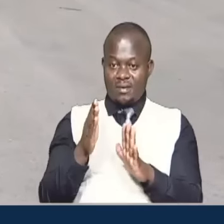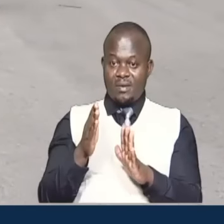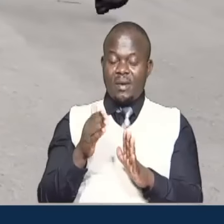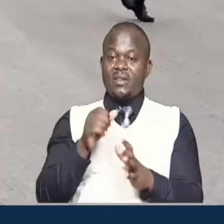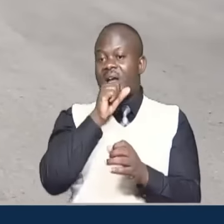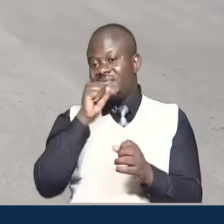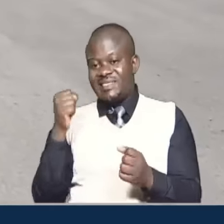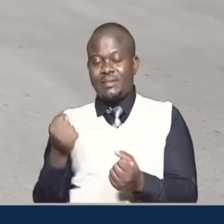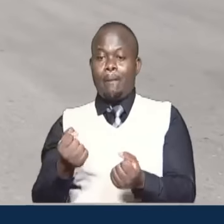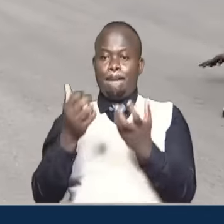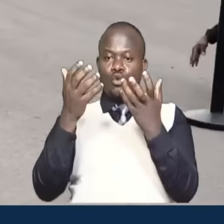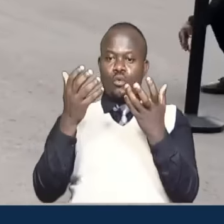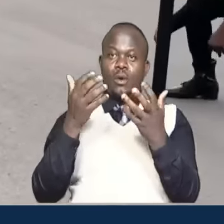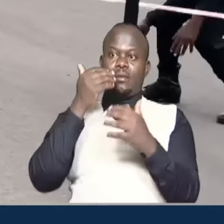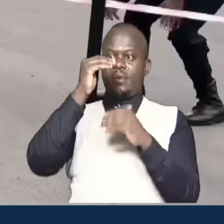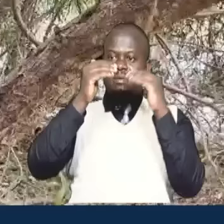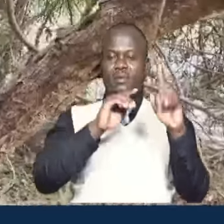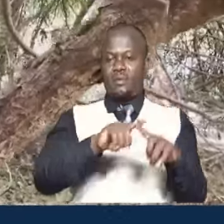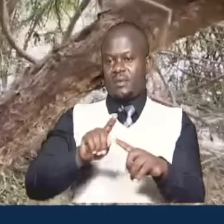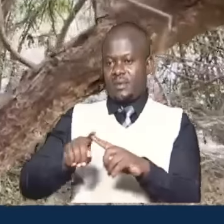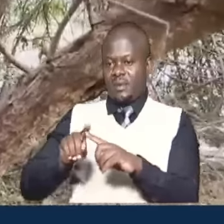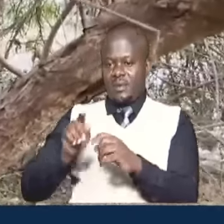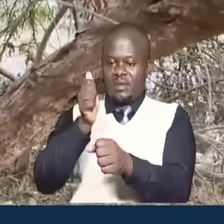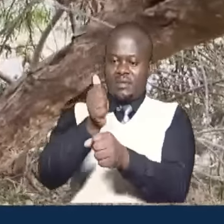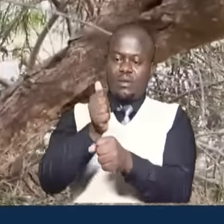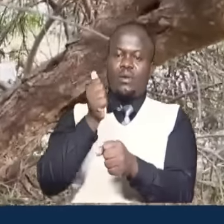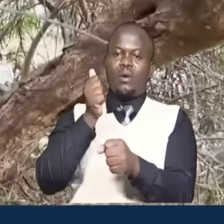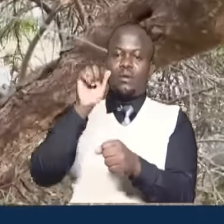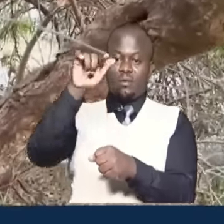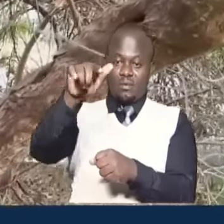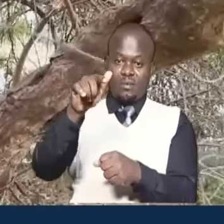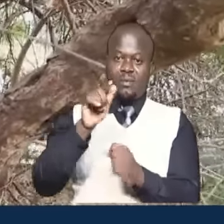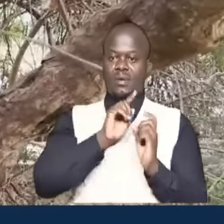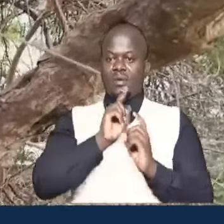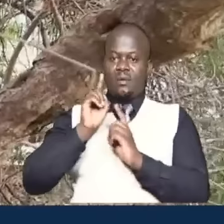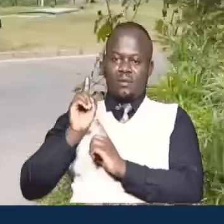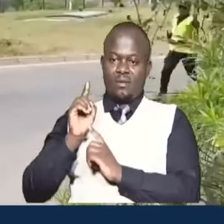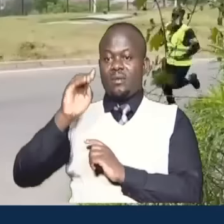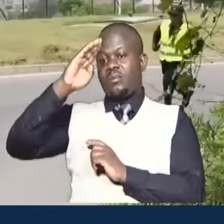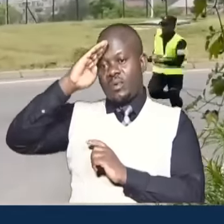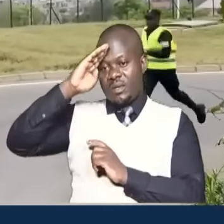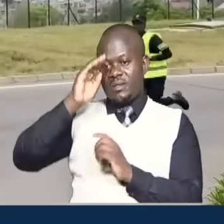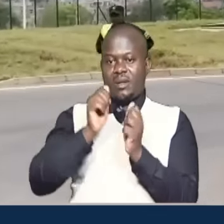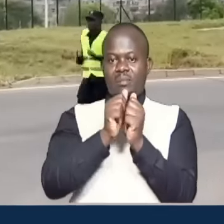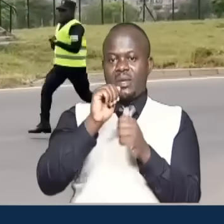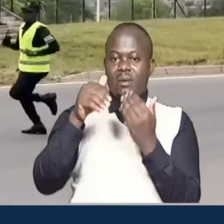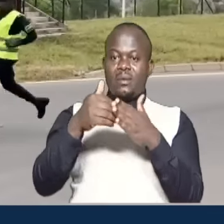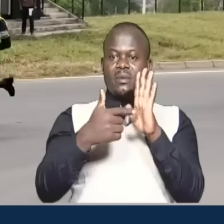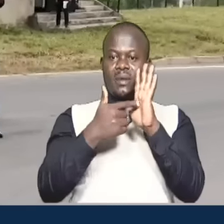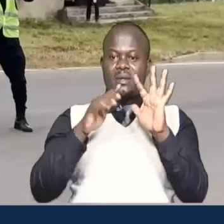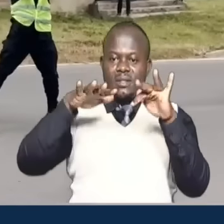igisasu. Nyuma inzego zitandukanye yaba zikora ku kibuga cy'indege, ingabo, polisi n'abandi baje kugaragaza